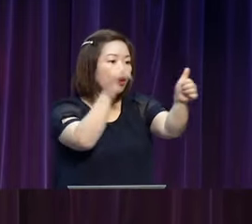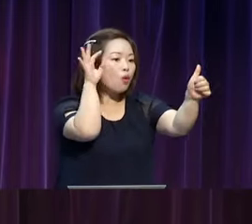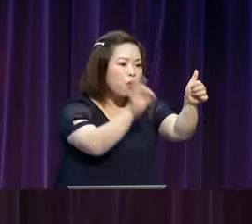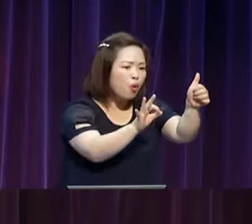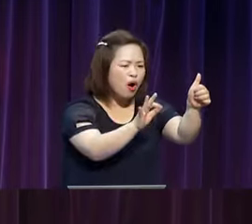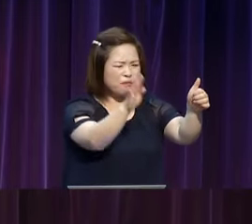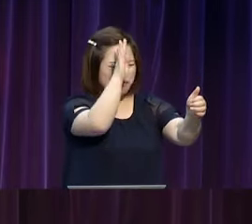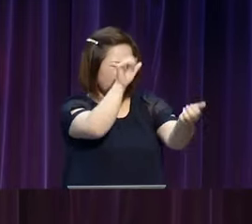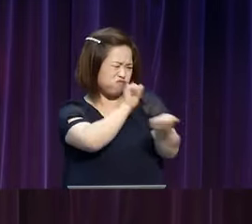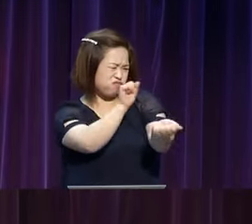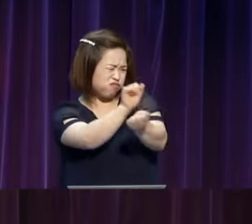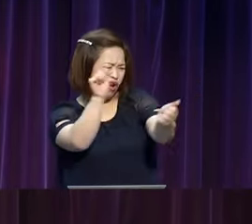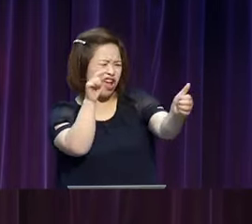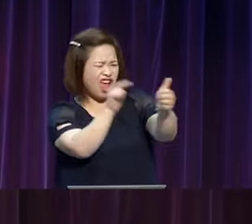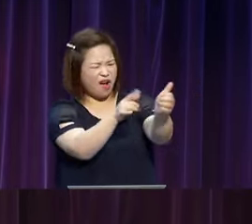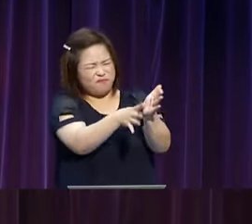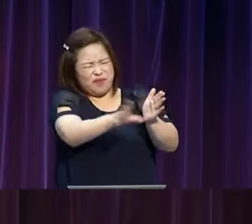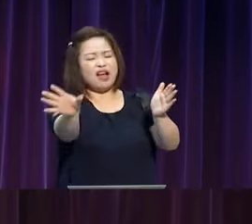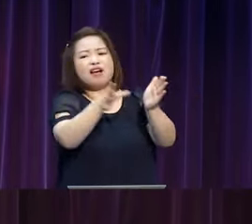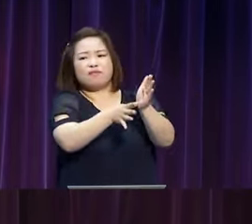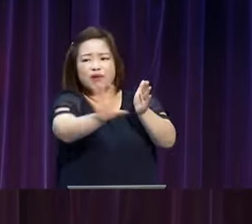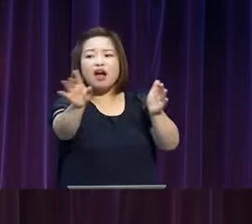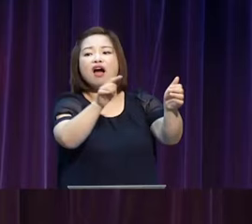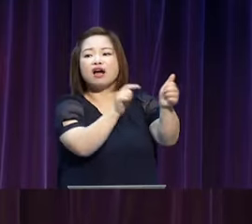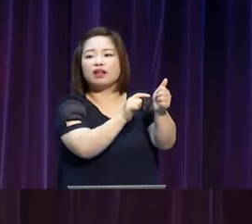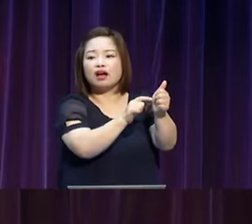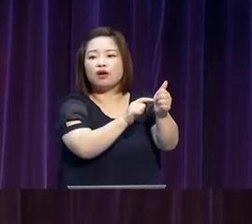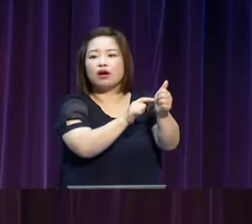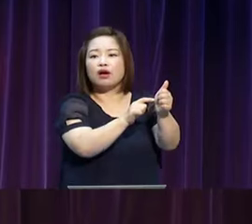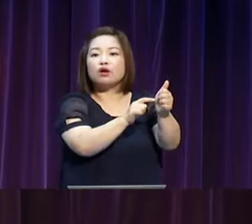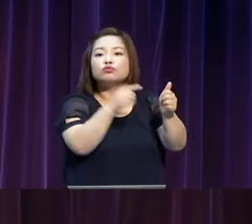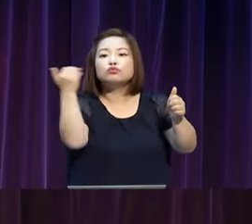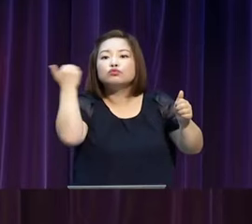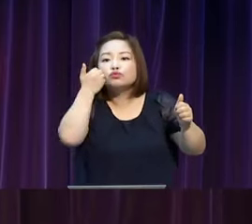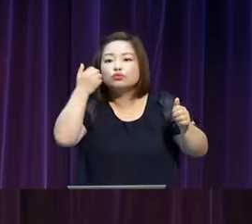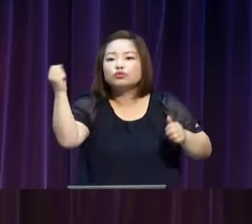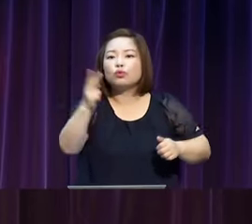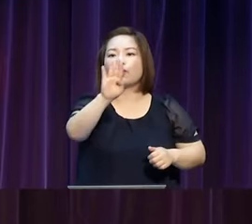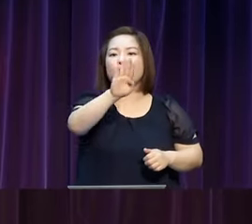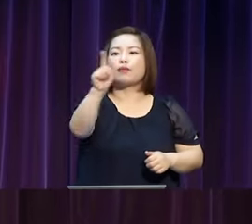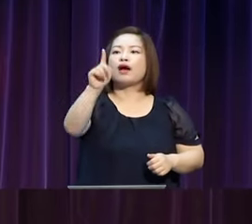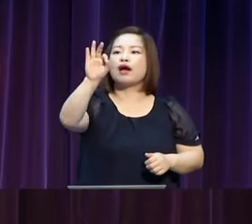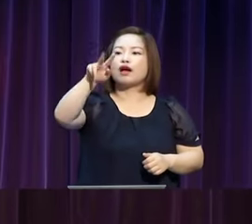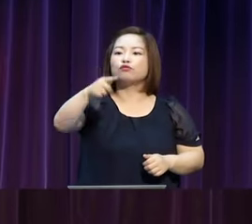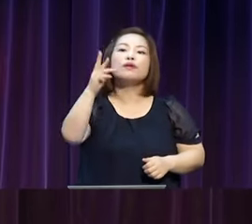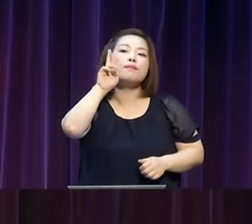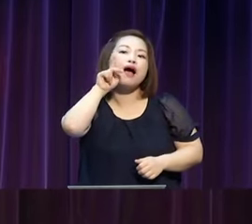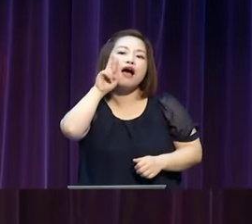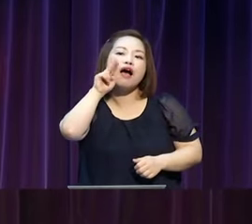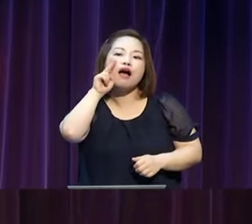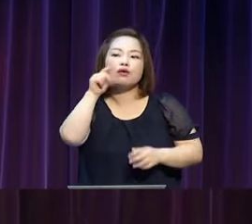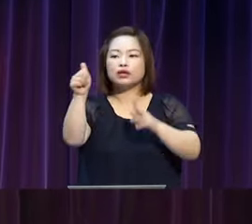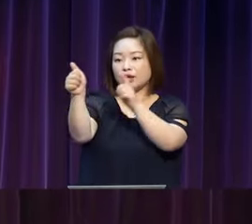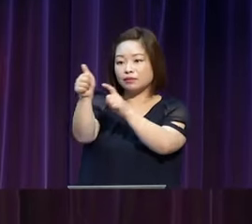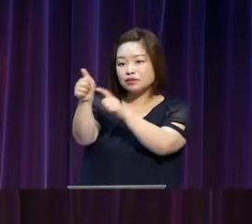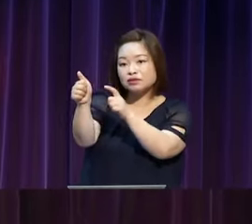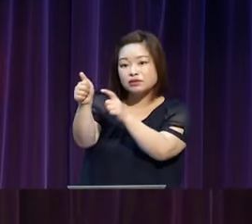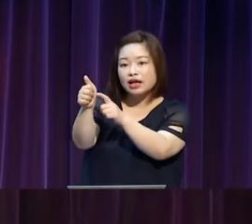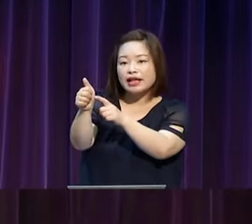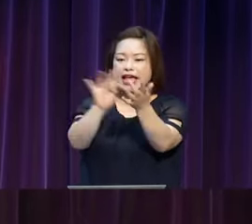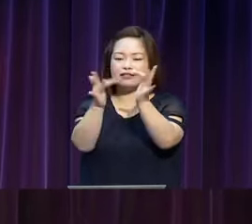전염병을 퍼뜨리는 사람이다. 그렇게 바울사도를 말한 겁니다. 그러나 바울사도는 하나님이